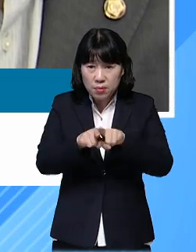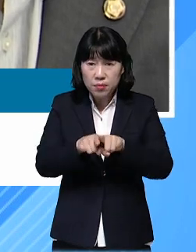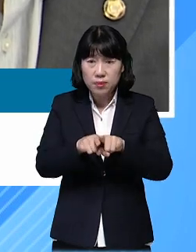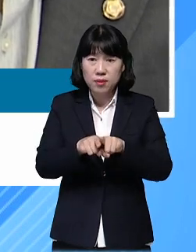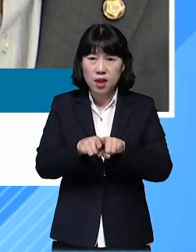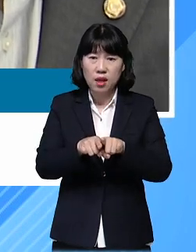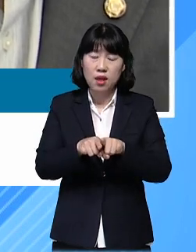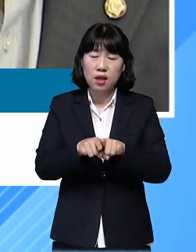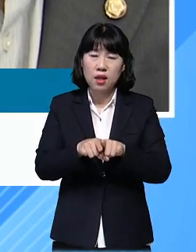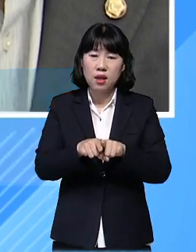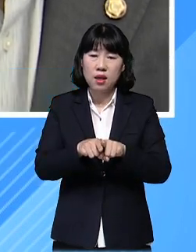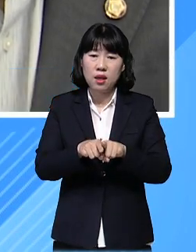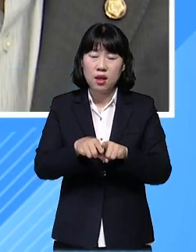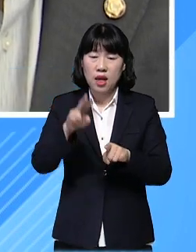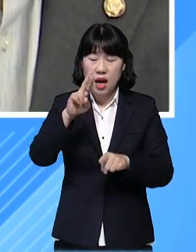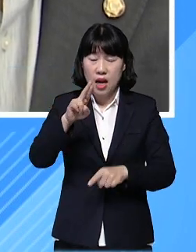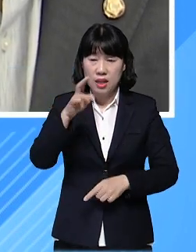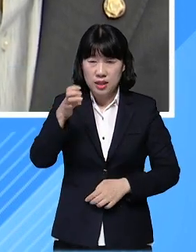RE300이라고 하는